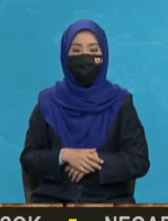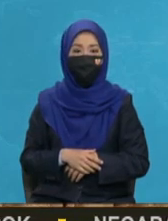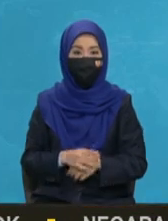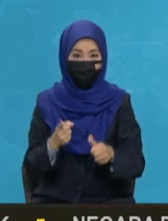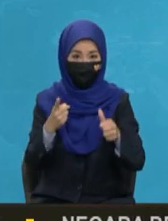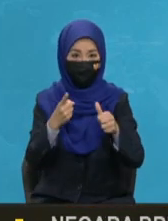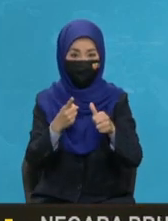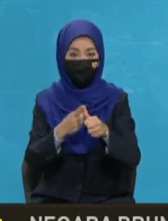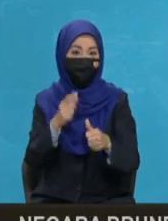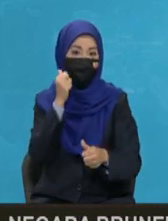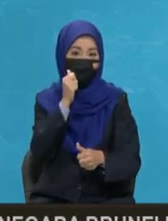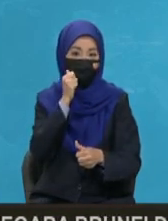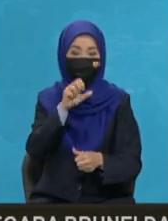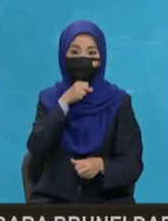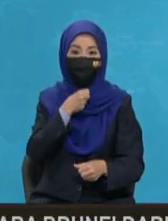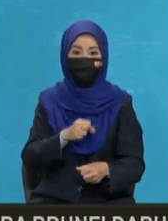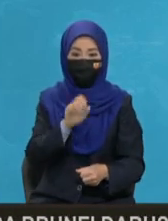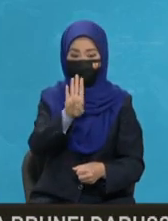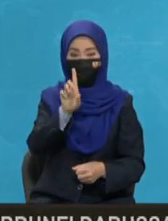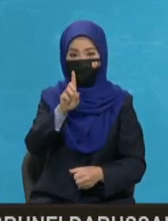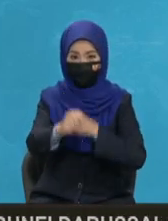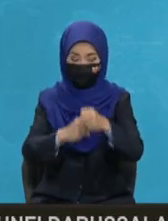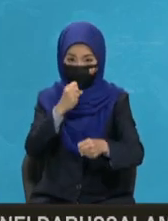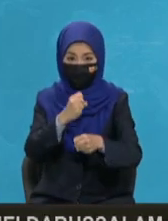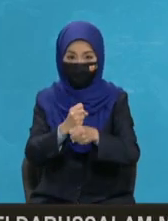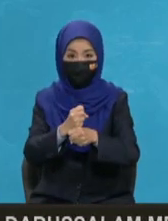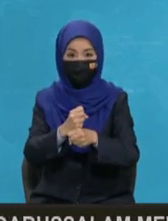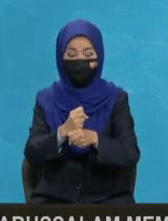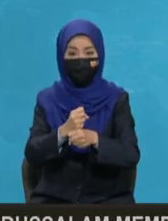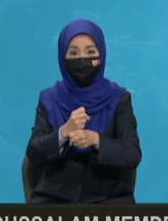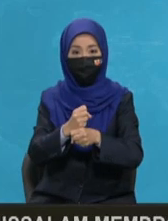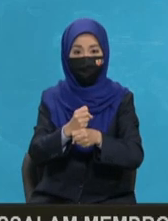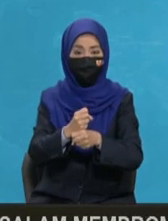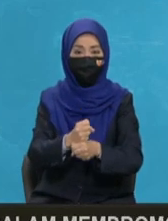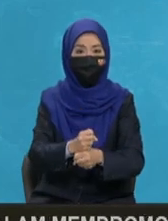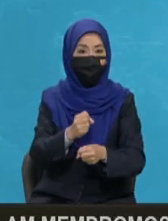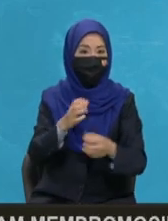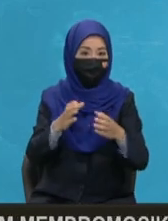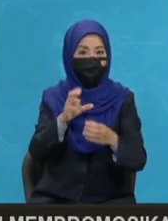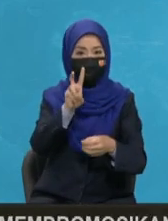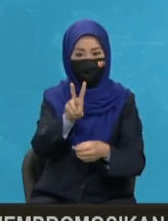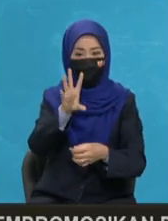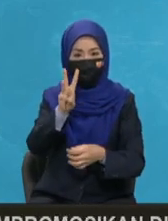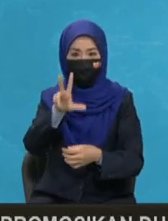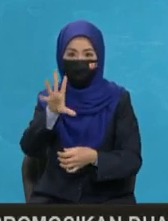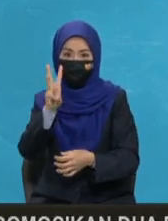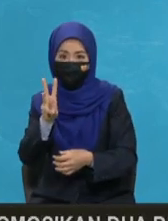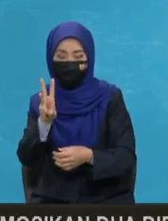Hai guys pertama hilang seorang perempuan berumur 41 tahun yang merupakan G2 636